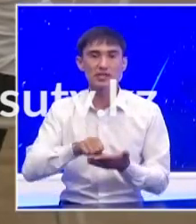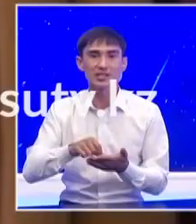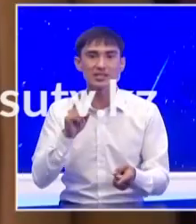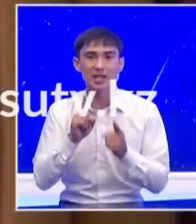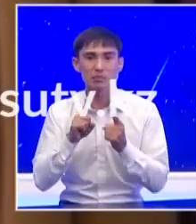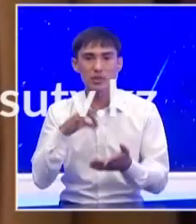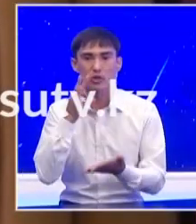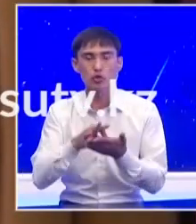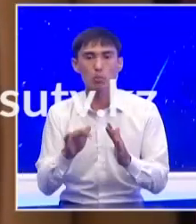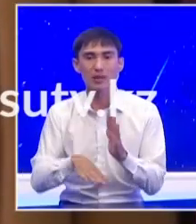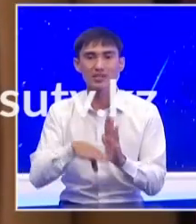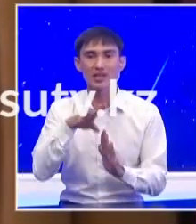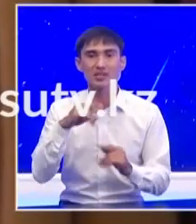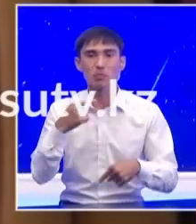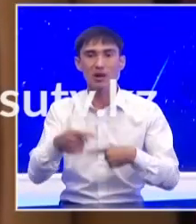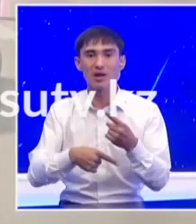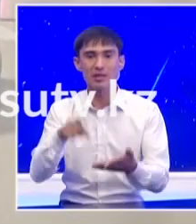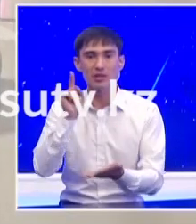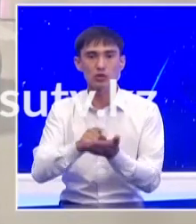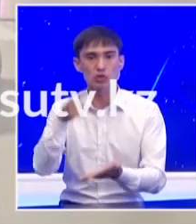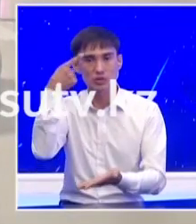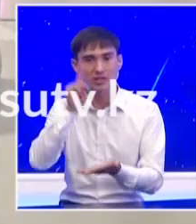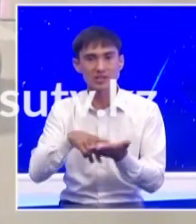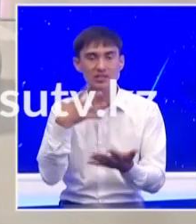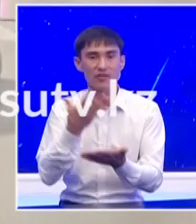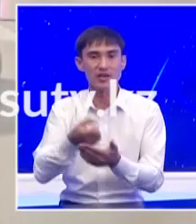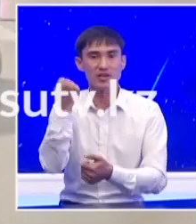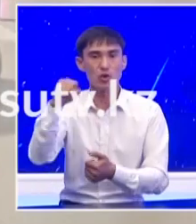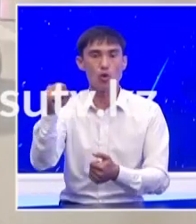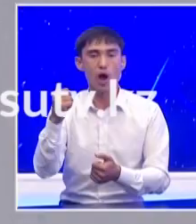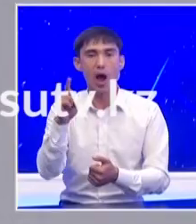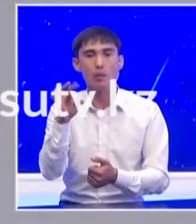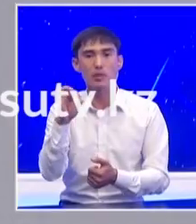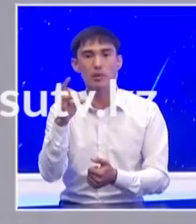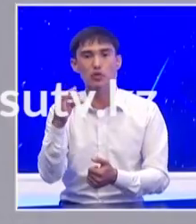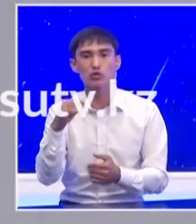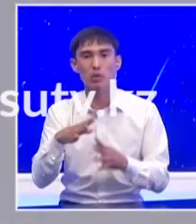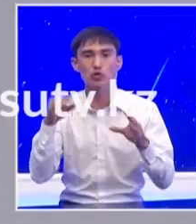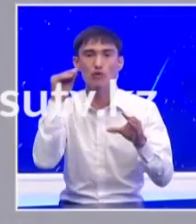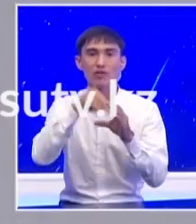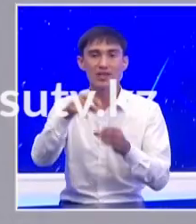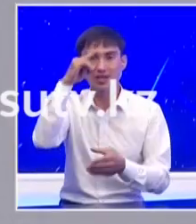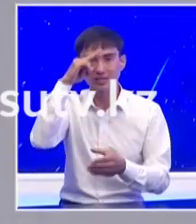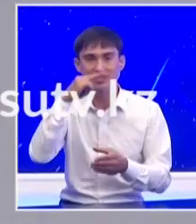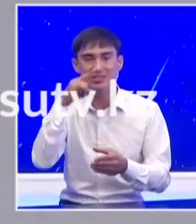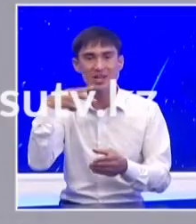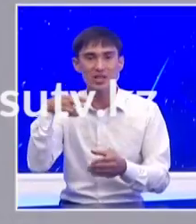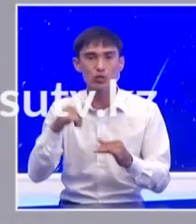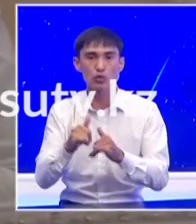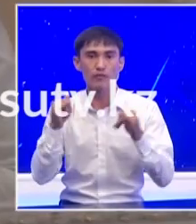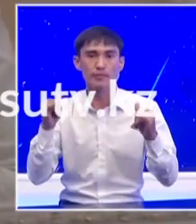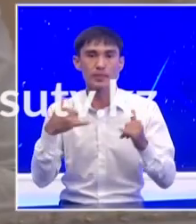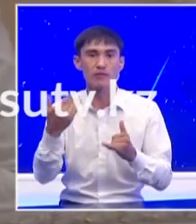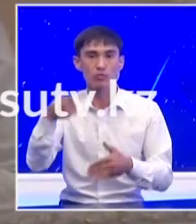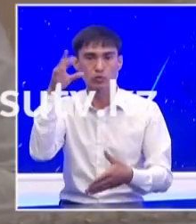что подрастающее поколение должно знать своих героев. Ахмет Байтурсынов внес большой вклад в развитие казахской литературы. Его можно